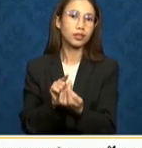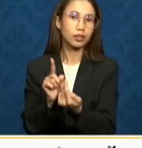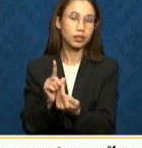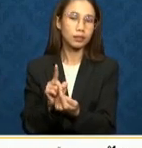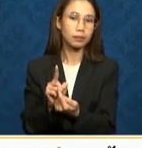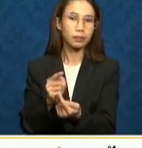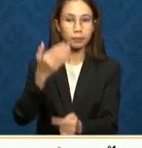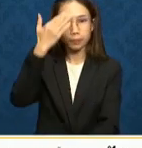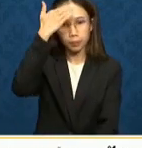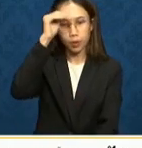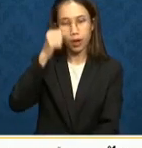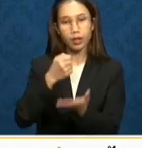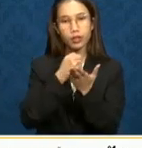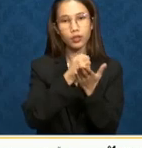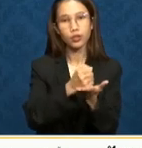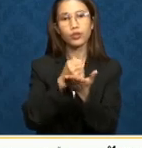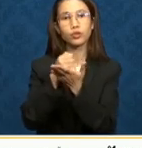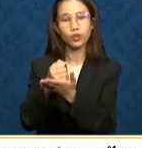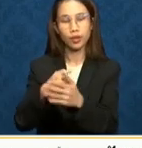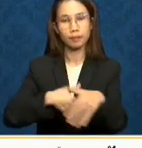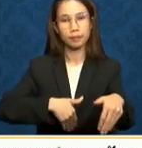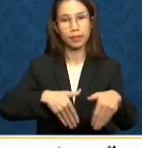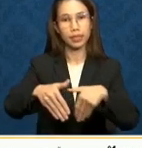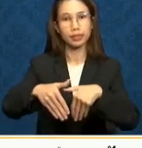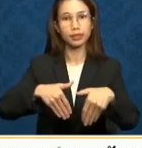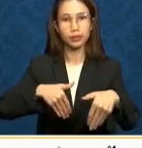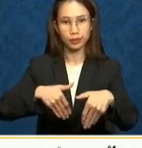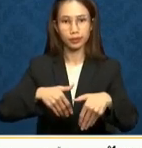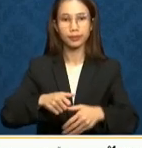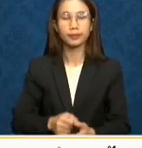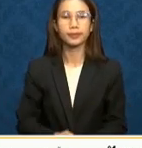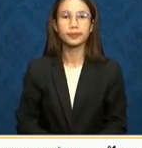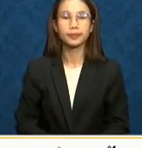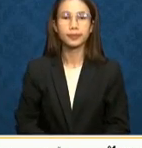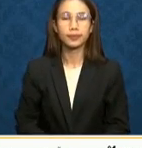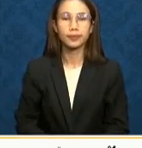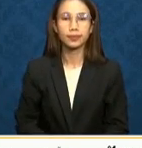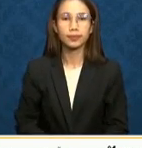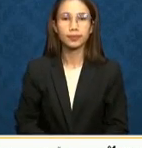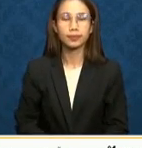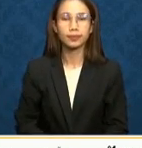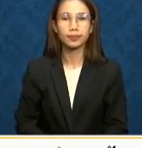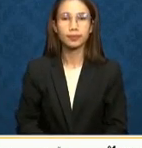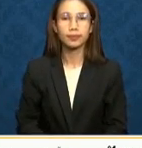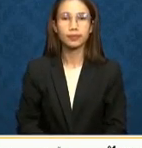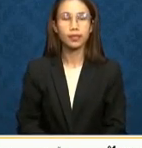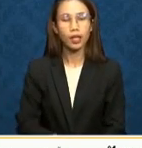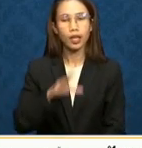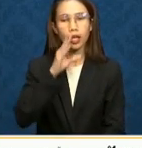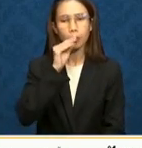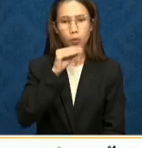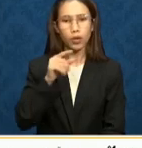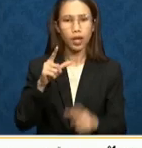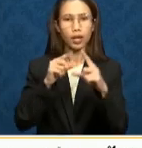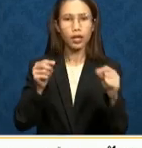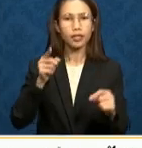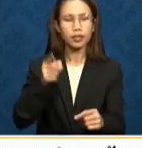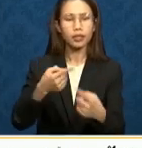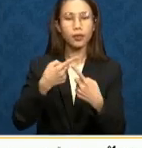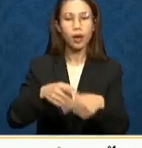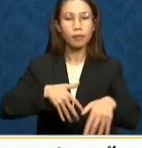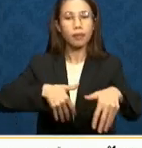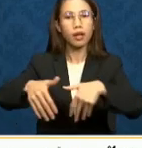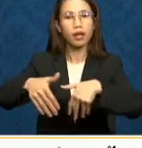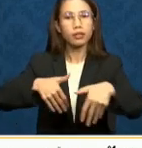เพื่อที่จะบรรเทาทุกข์แต่สิ่งที่ผมอยากจะบอกว่านะครับสิ่งที่พูดเป็นความจริงแต่ก็ไม่อยากจะให้พี่น้องประชาชนคนไทย